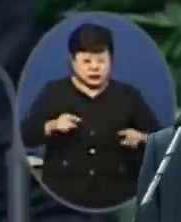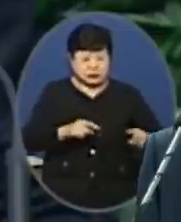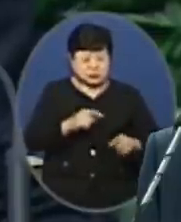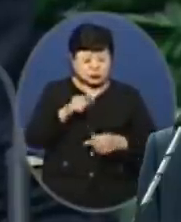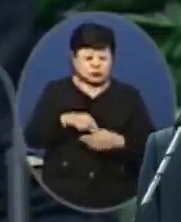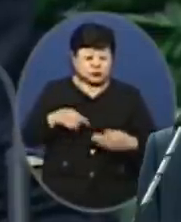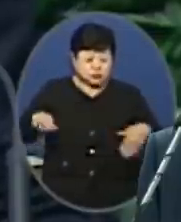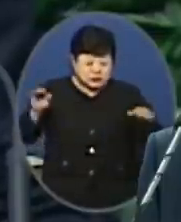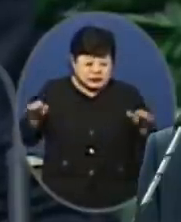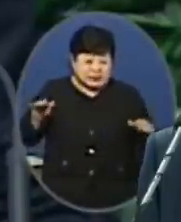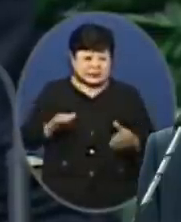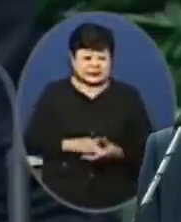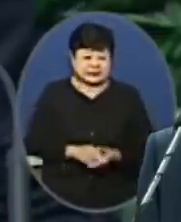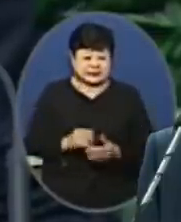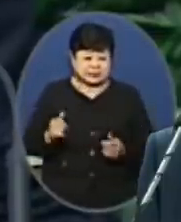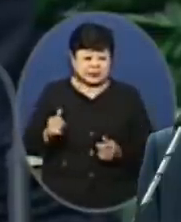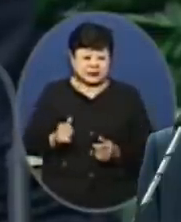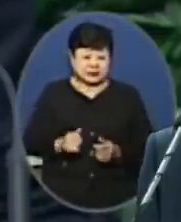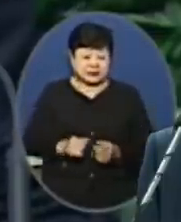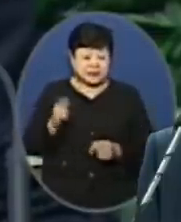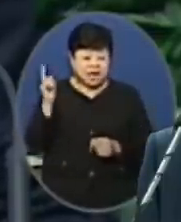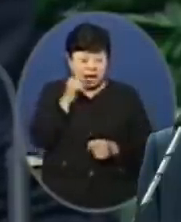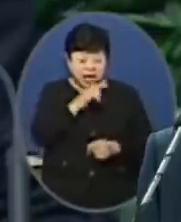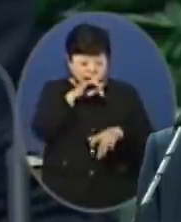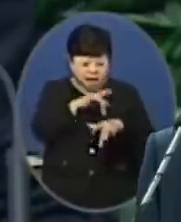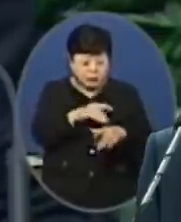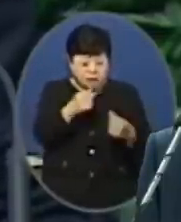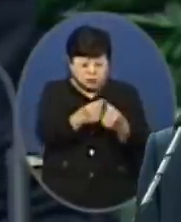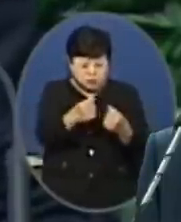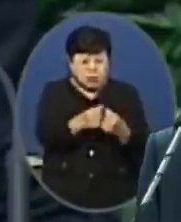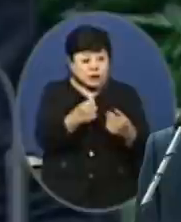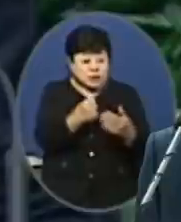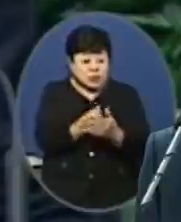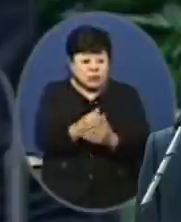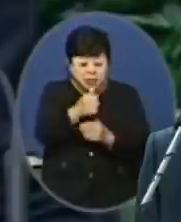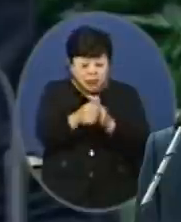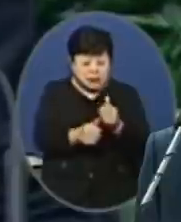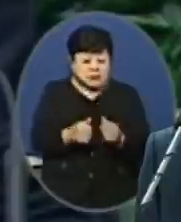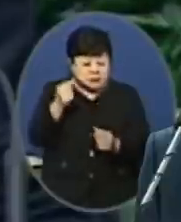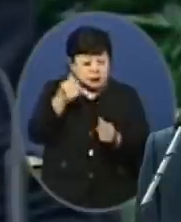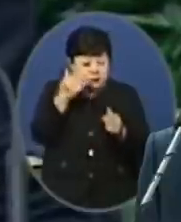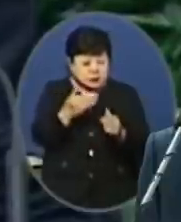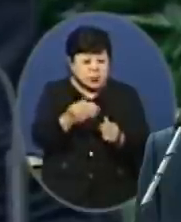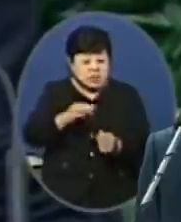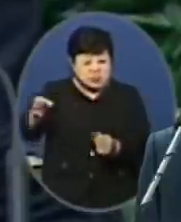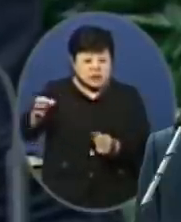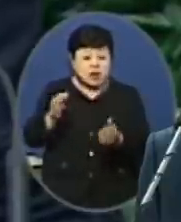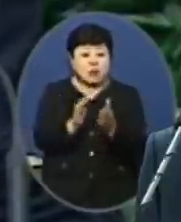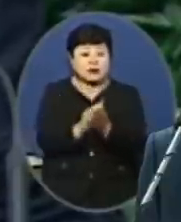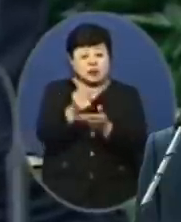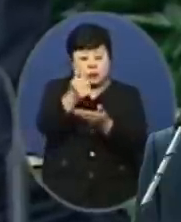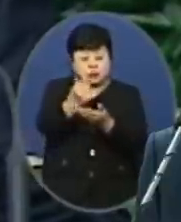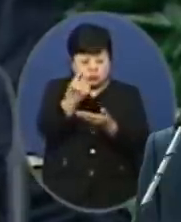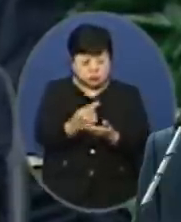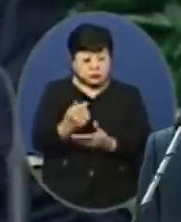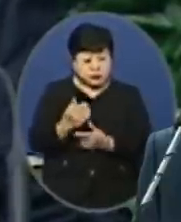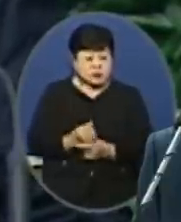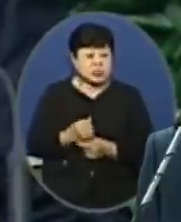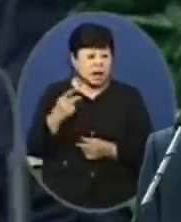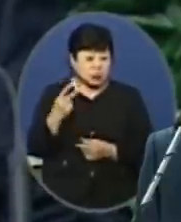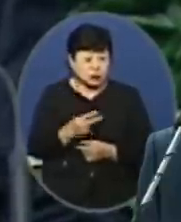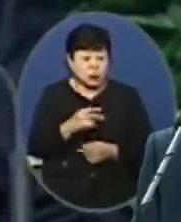공중의 권세자만 악마와 싸우는 것이기 때문에 하나님 성령님을 인정하고 환영하고 모시도록 의지할 뿐